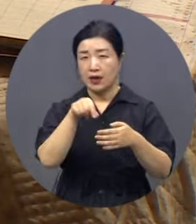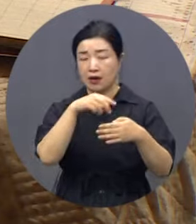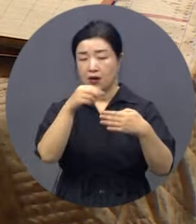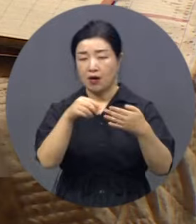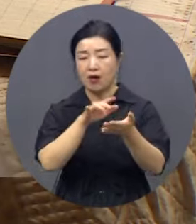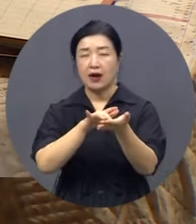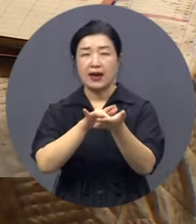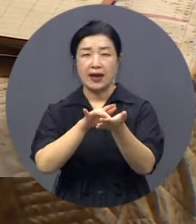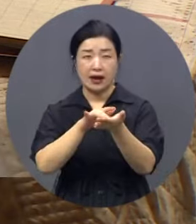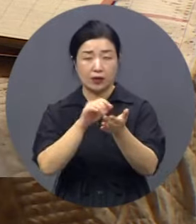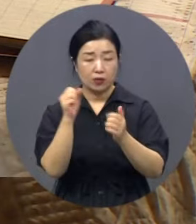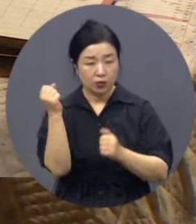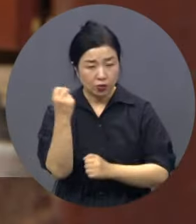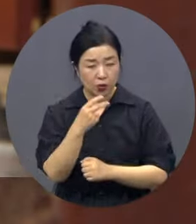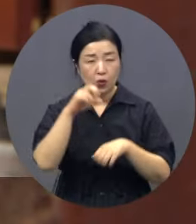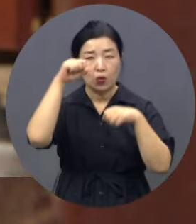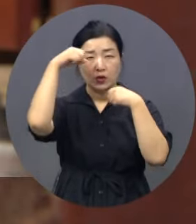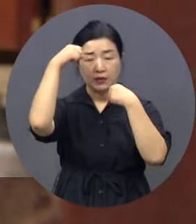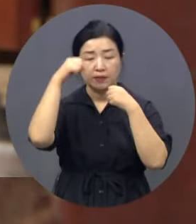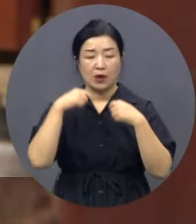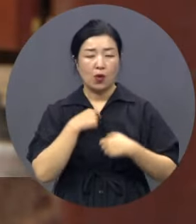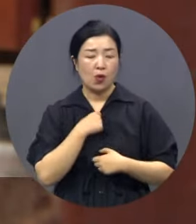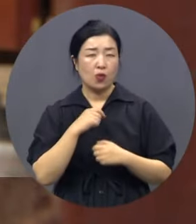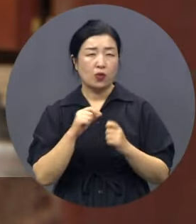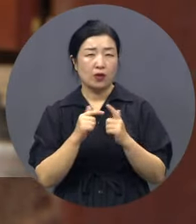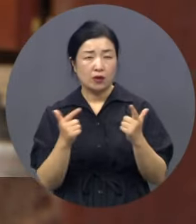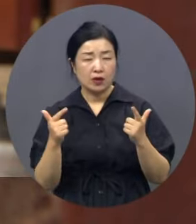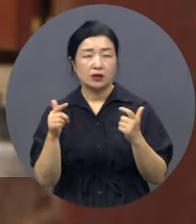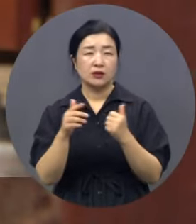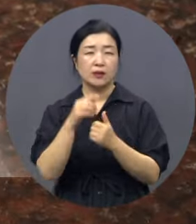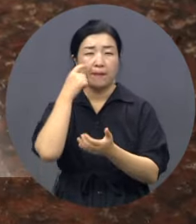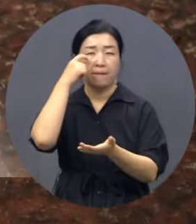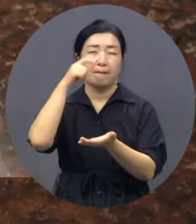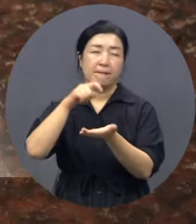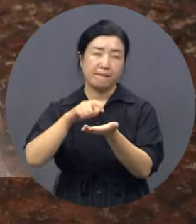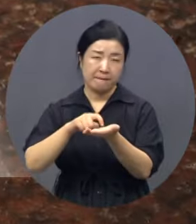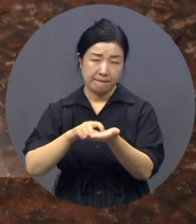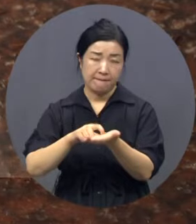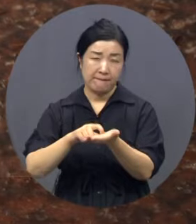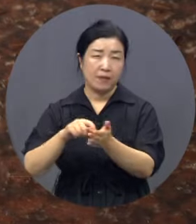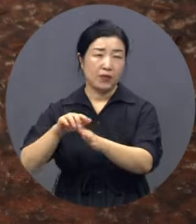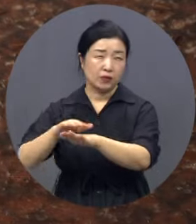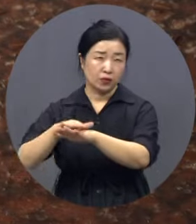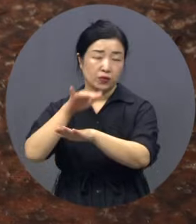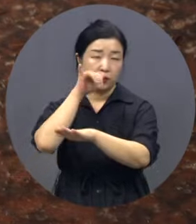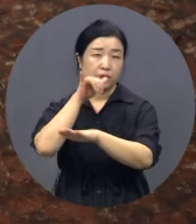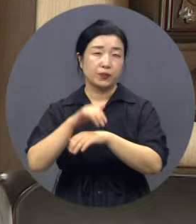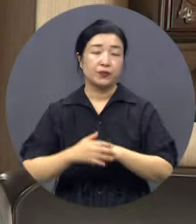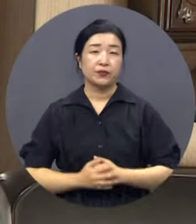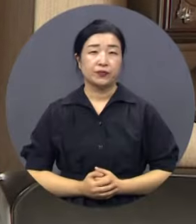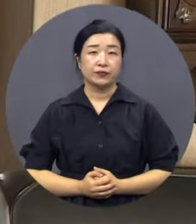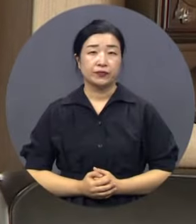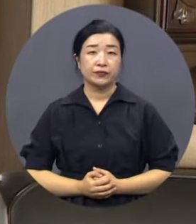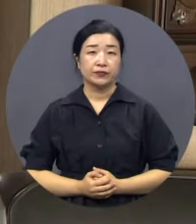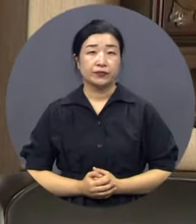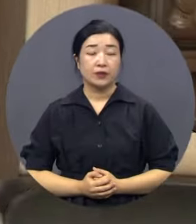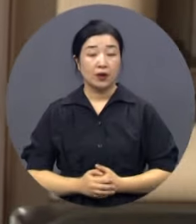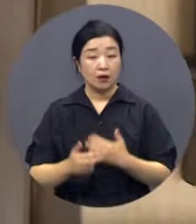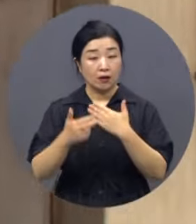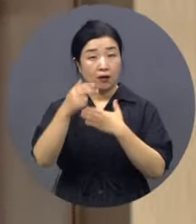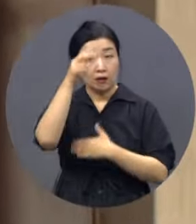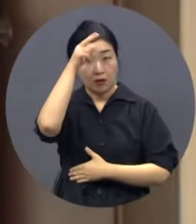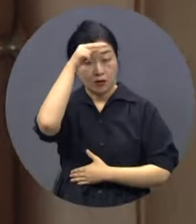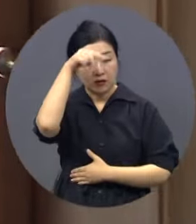의약품을 비롯해 신발과 옷가지 등 고인이 생활했던 흔적들이 고스란이 남아 있습니다 경찰은이